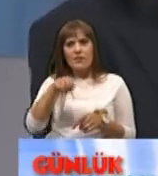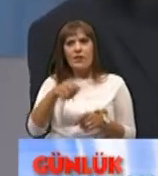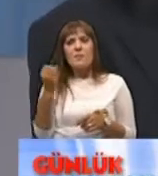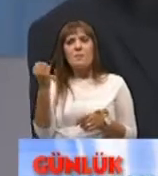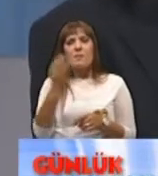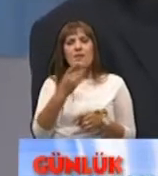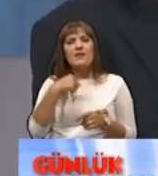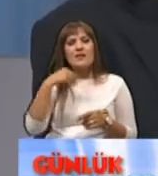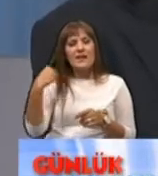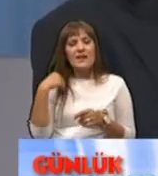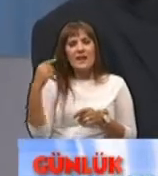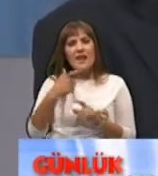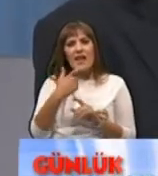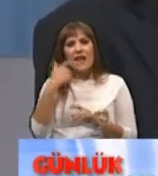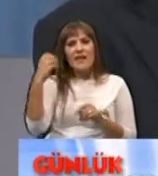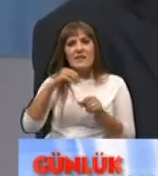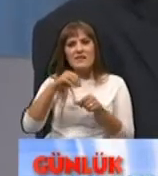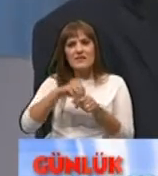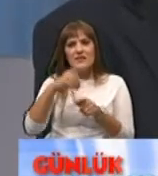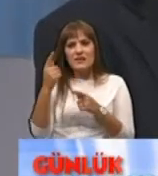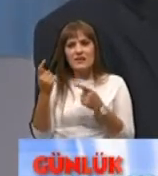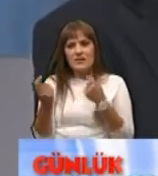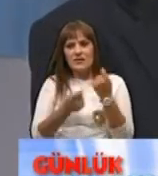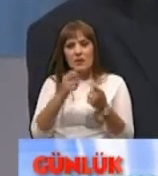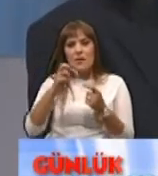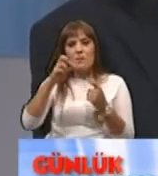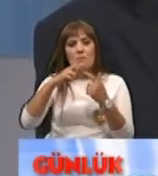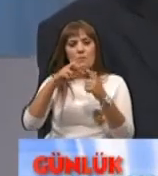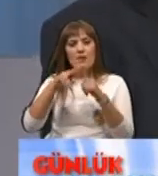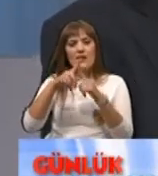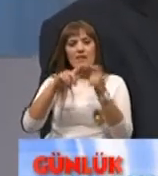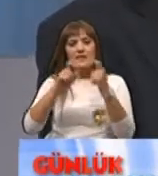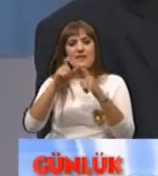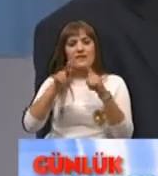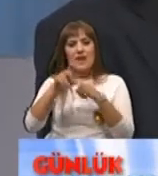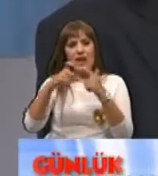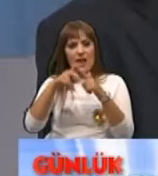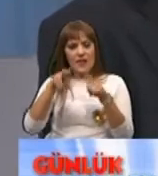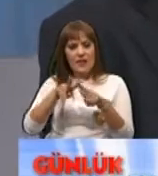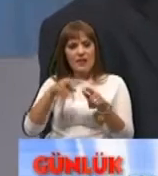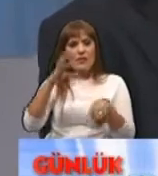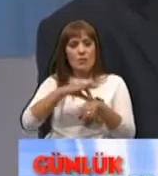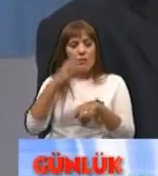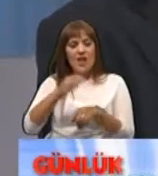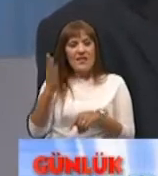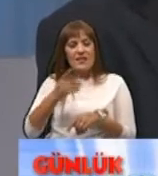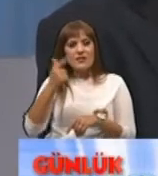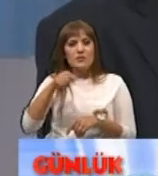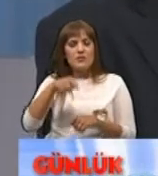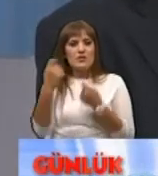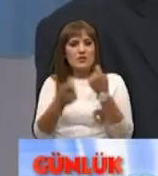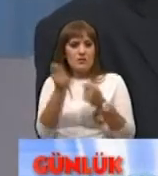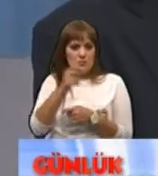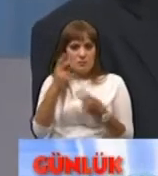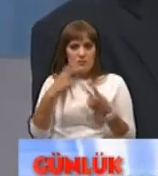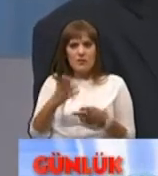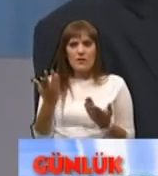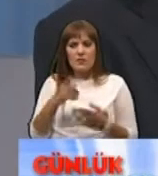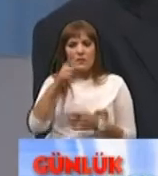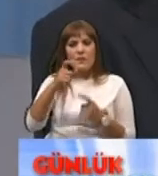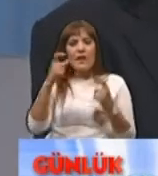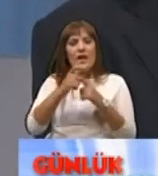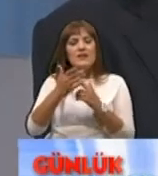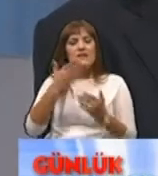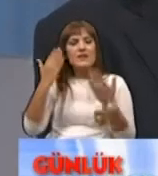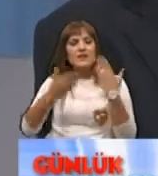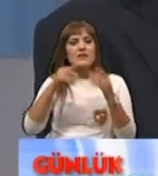ama takım estetik işlerle de uğraşan... Pratisyen hekim tabii olmaları ki, gerekiyor ki, değil mi en az bu işi kesinlikle. Yapabilmeleri için? Ve tabii ki estetisyenler